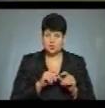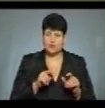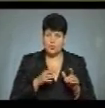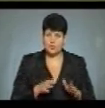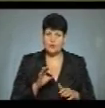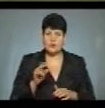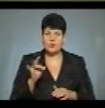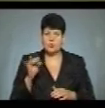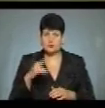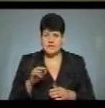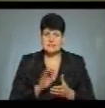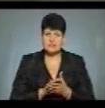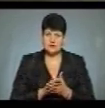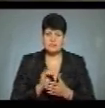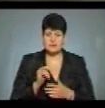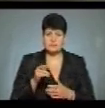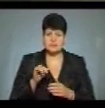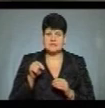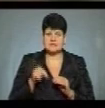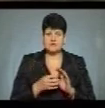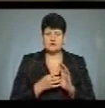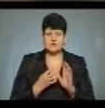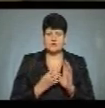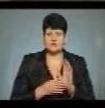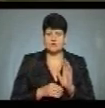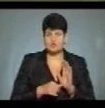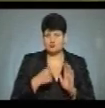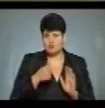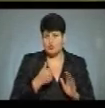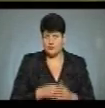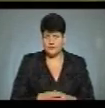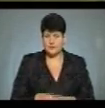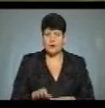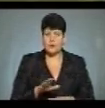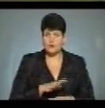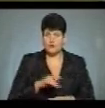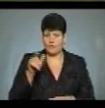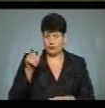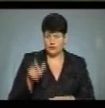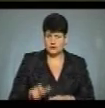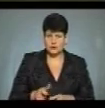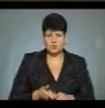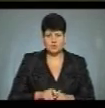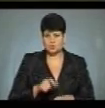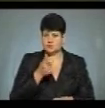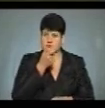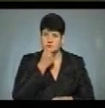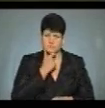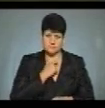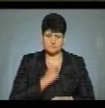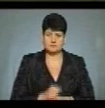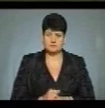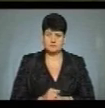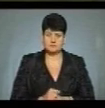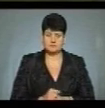Руда знайома з Іваном Гнатюком з 1996 року. Був людиною надзвичайно скромною.